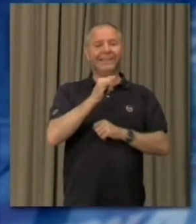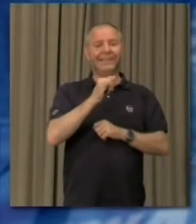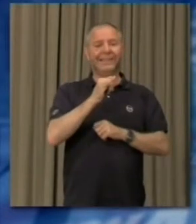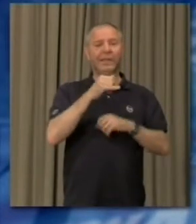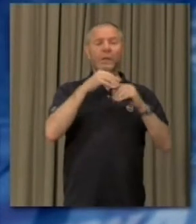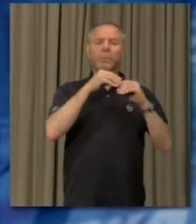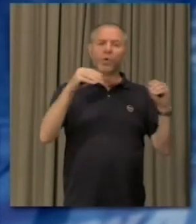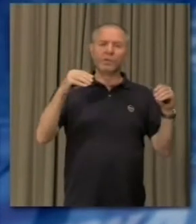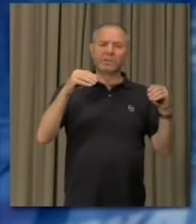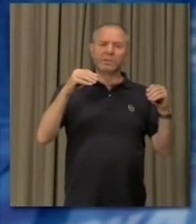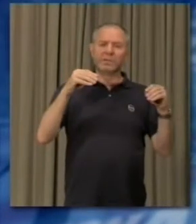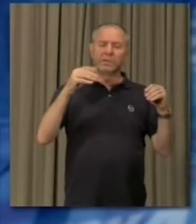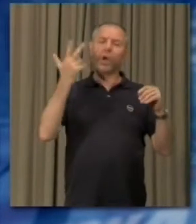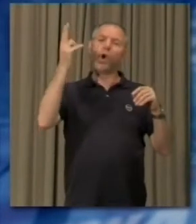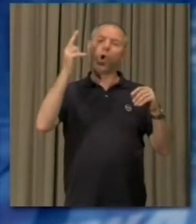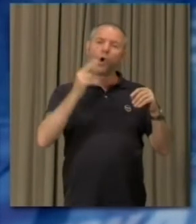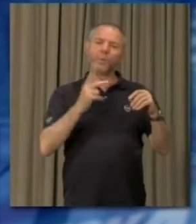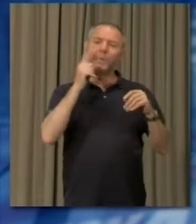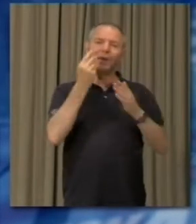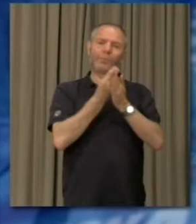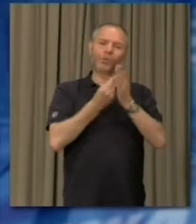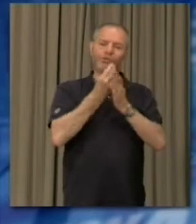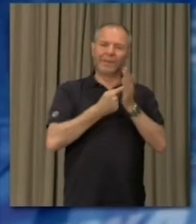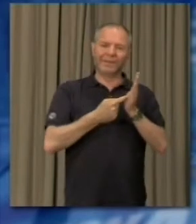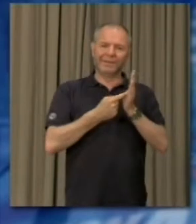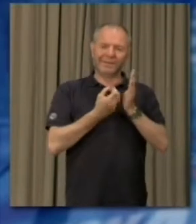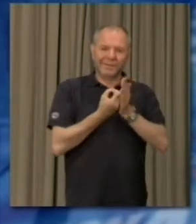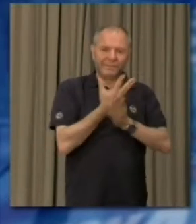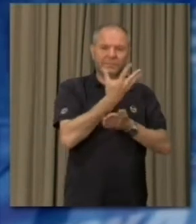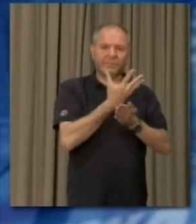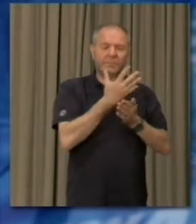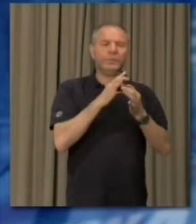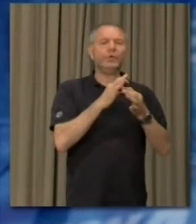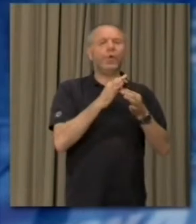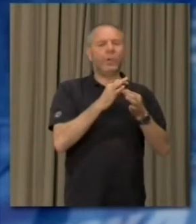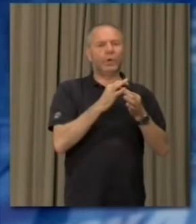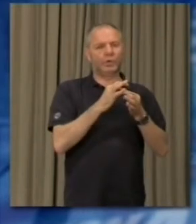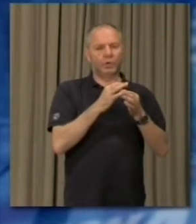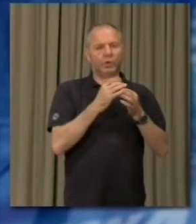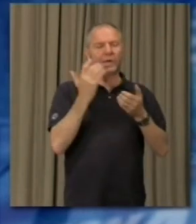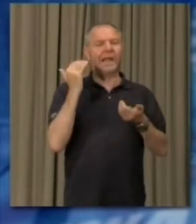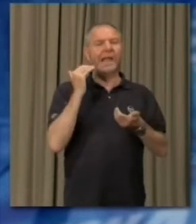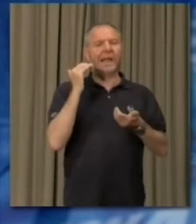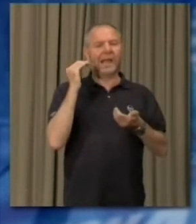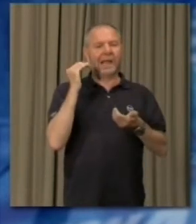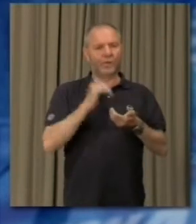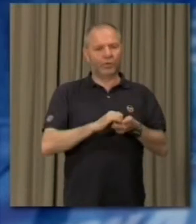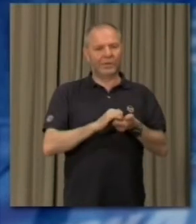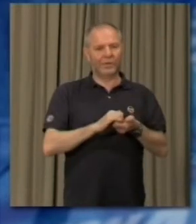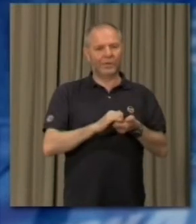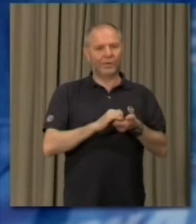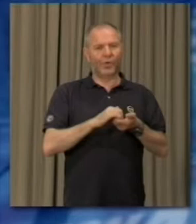Segni d'inizio, opere per un progetto, un'iniziativa realizzata in collaborazione con l'Associazione Il Brunitoio dedicata